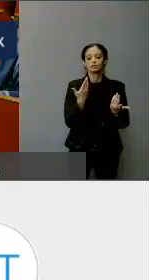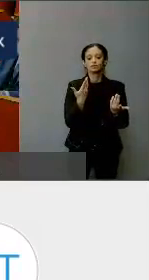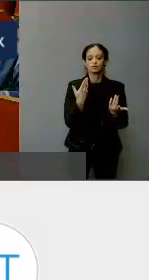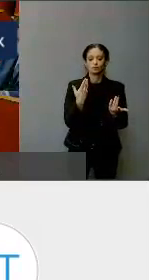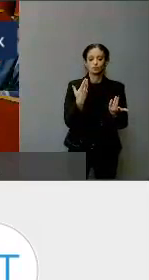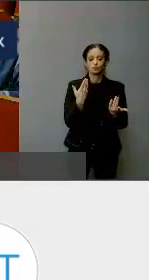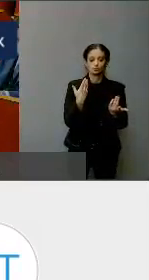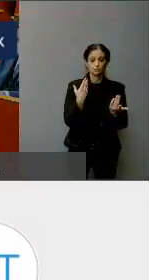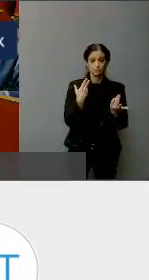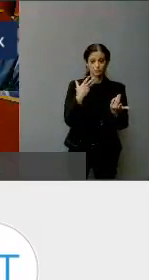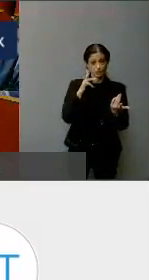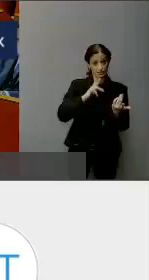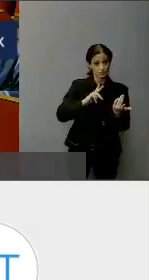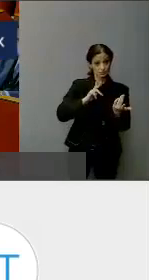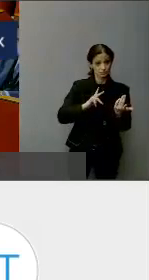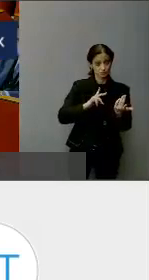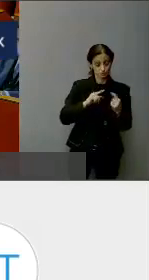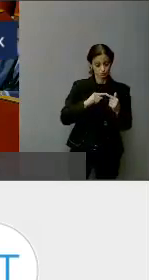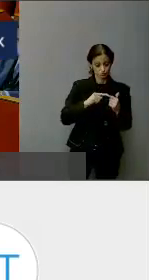mare